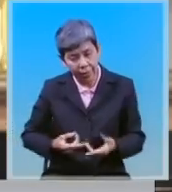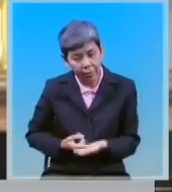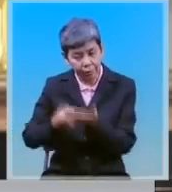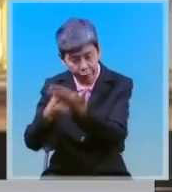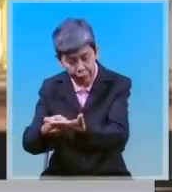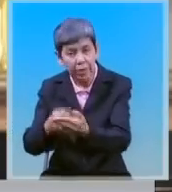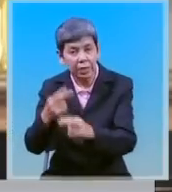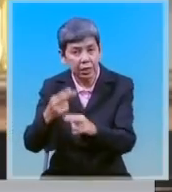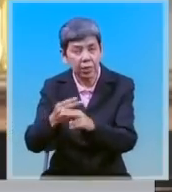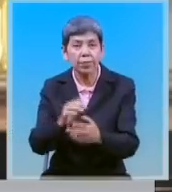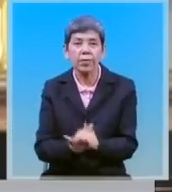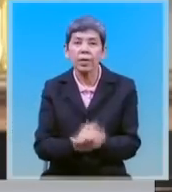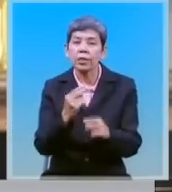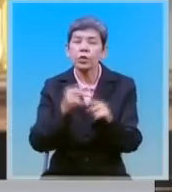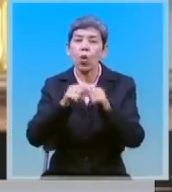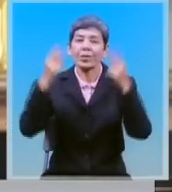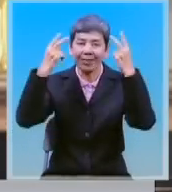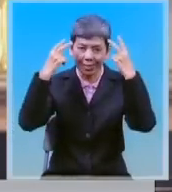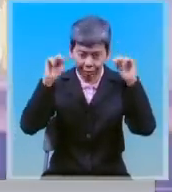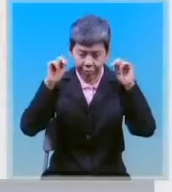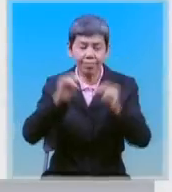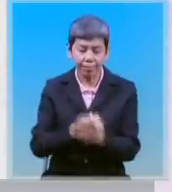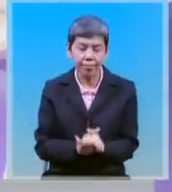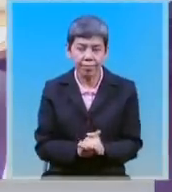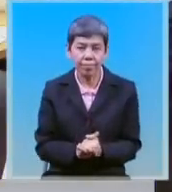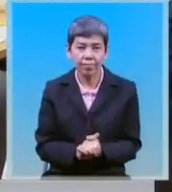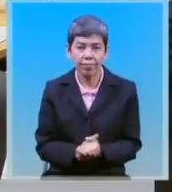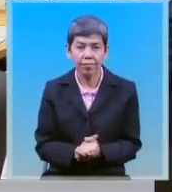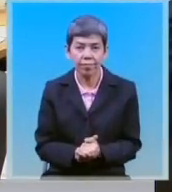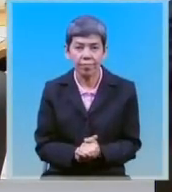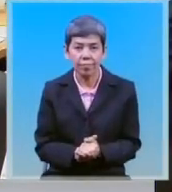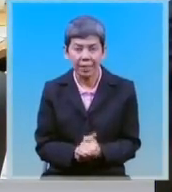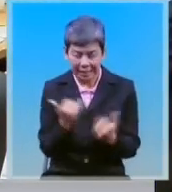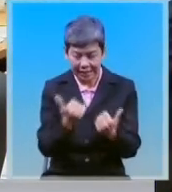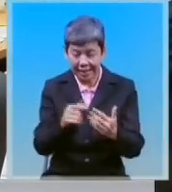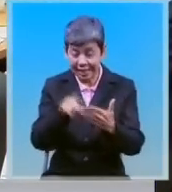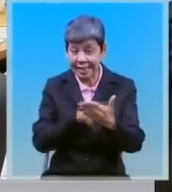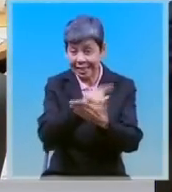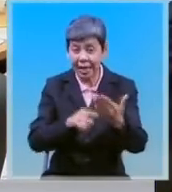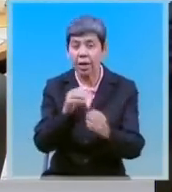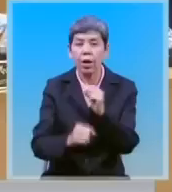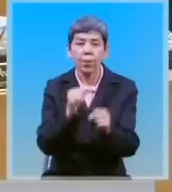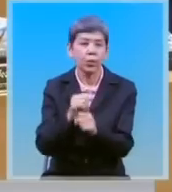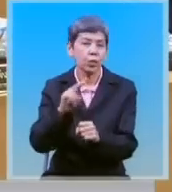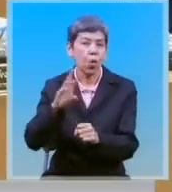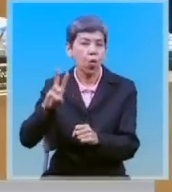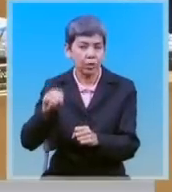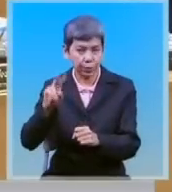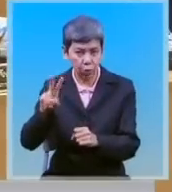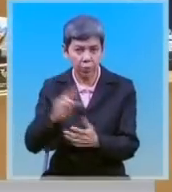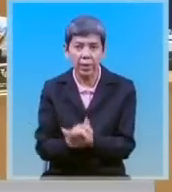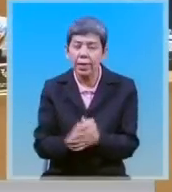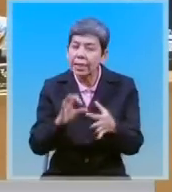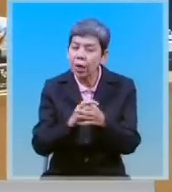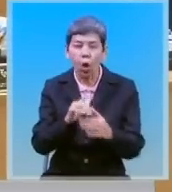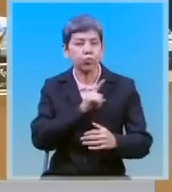การเสนอเป็นนายกรัฐมนตรีนะครับ สู่การเลือกตั้ง2562ภายใต้ภ